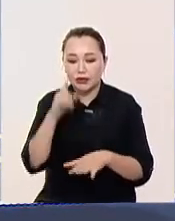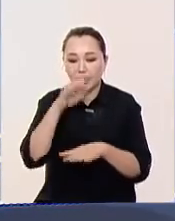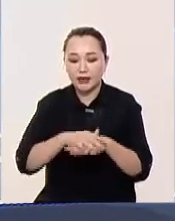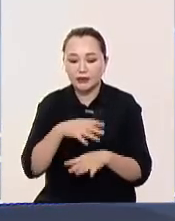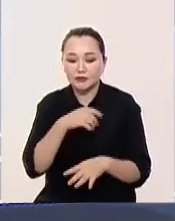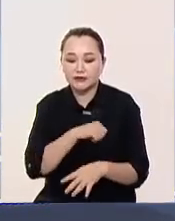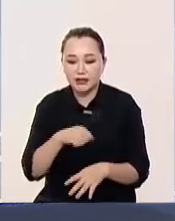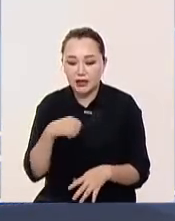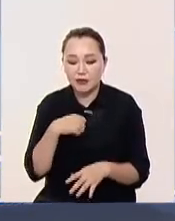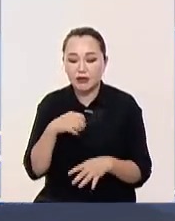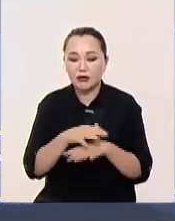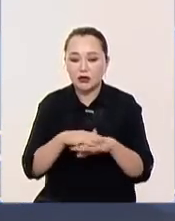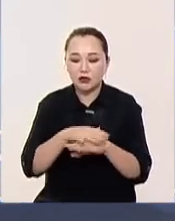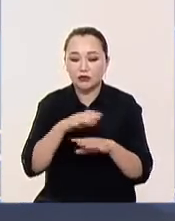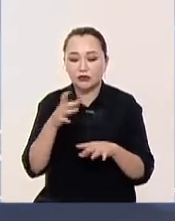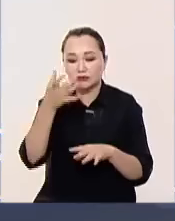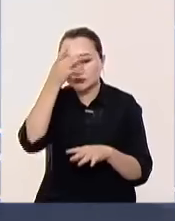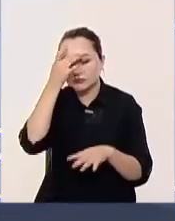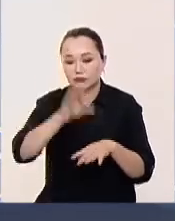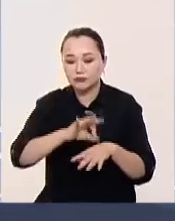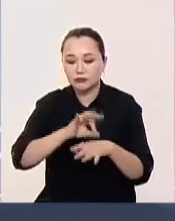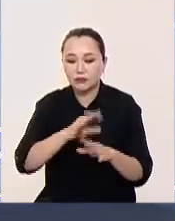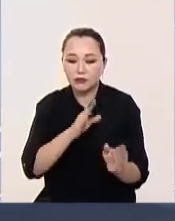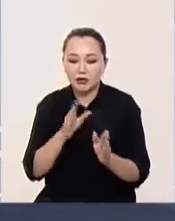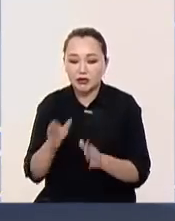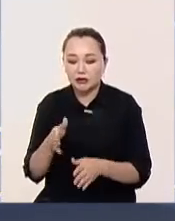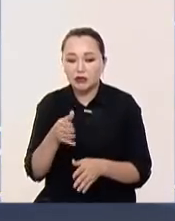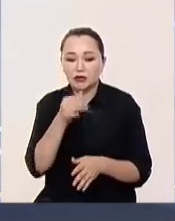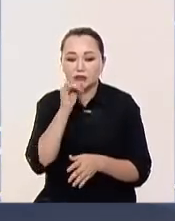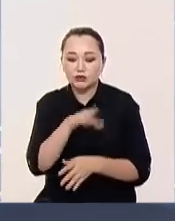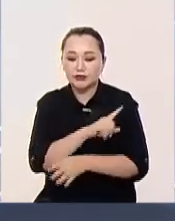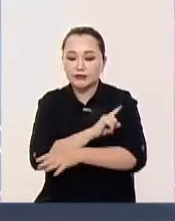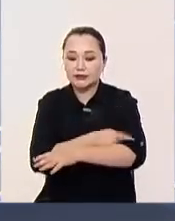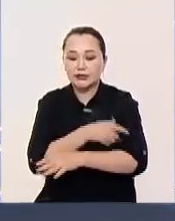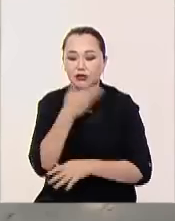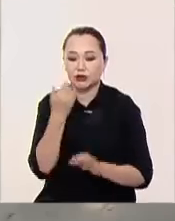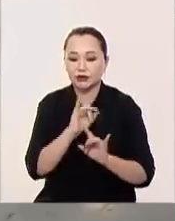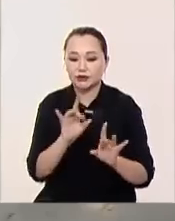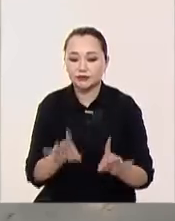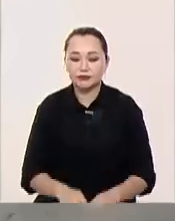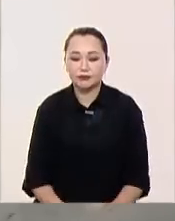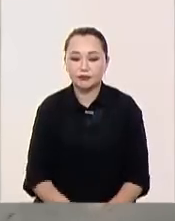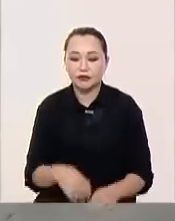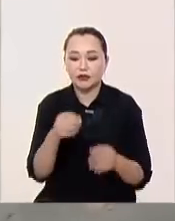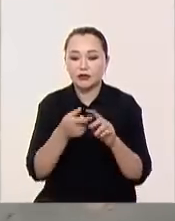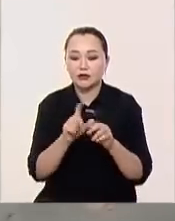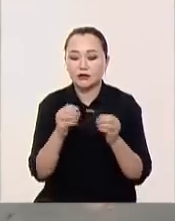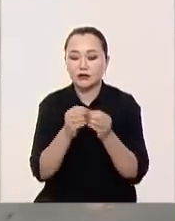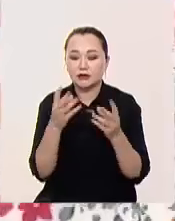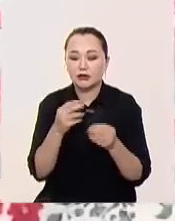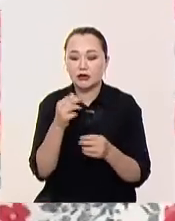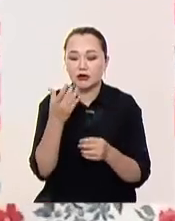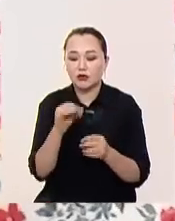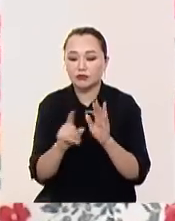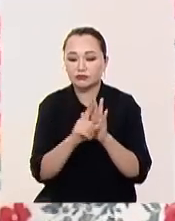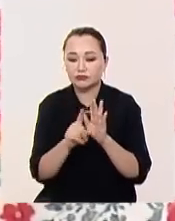өздері де бұқараның бас ауруына айналған мәселені реттеуге қауқарсыз екенін мойындап отыр. Осыдан 10 күн бұрын Қарой округіне